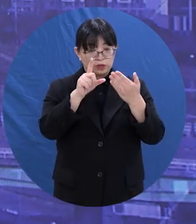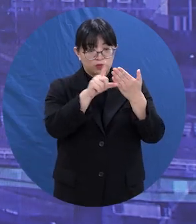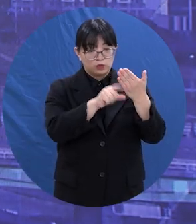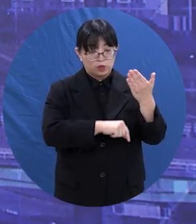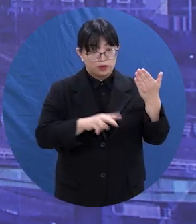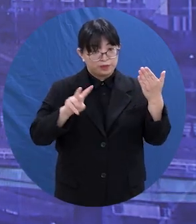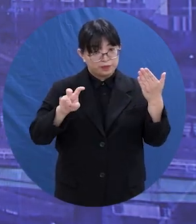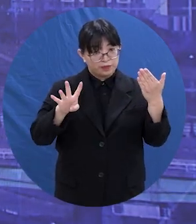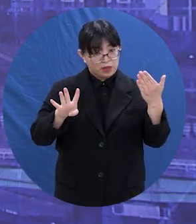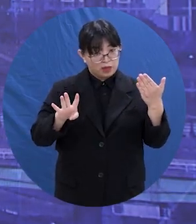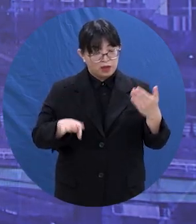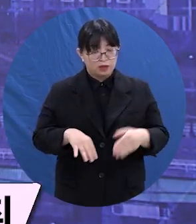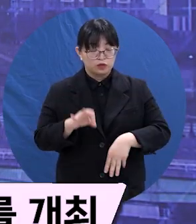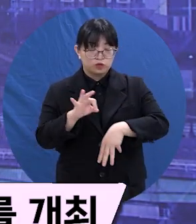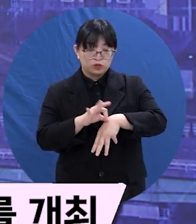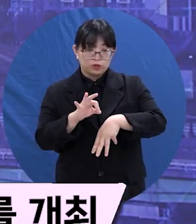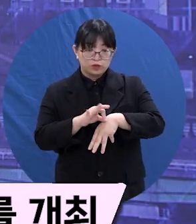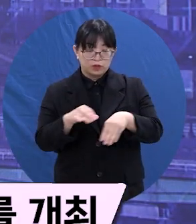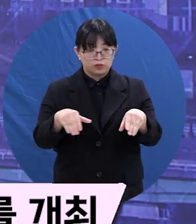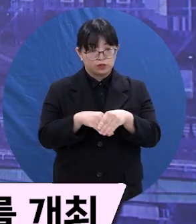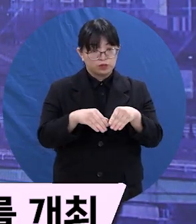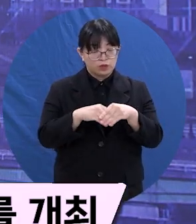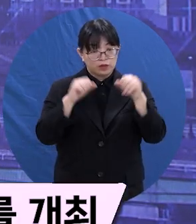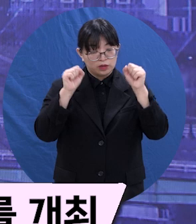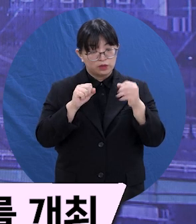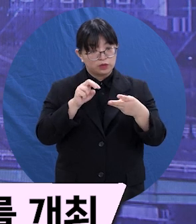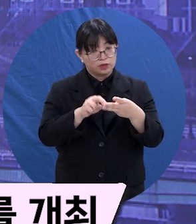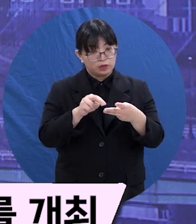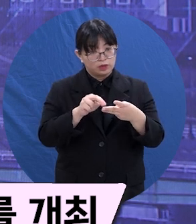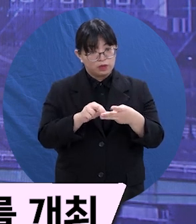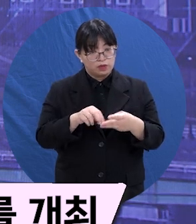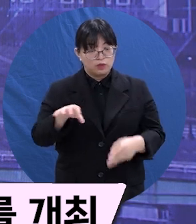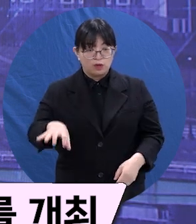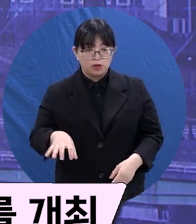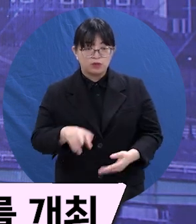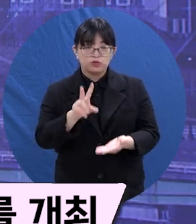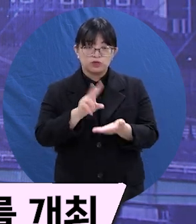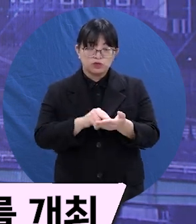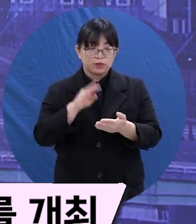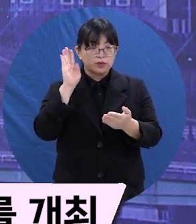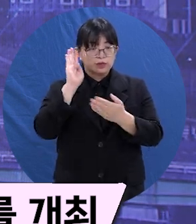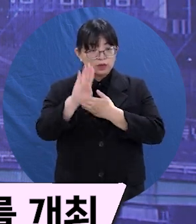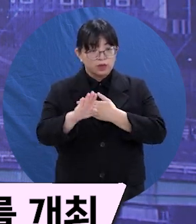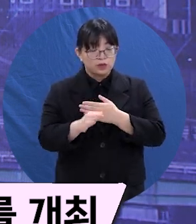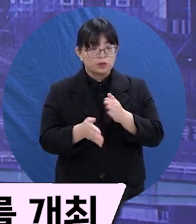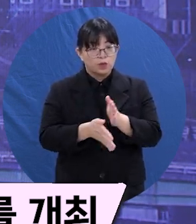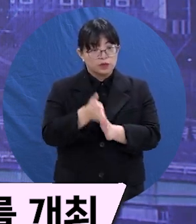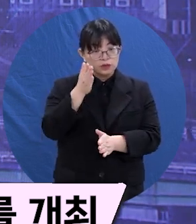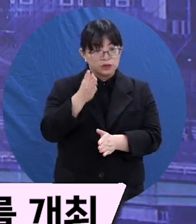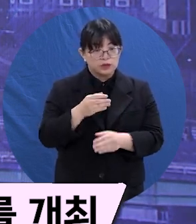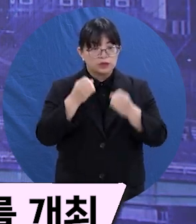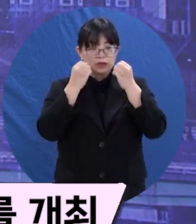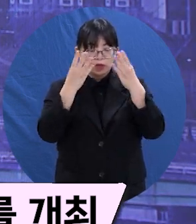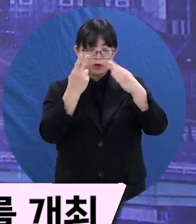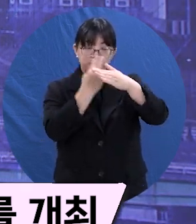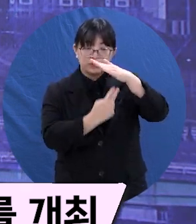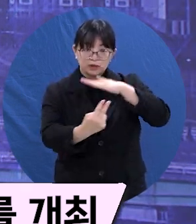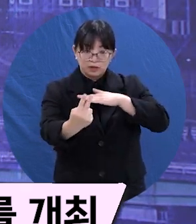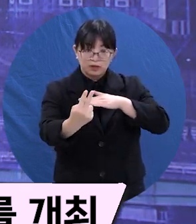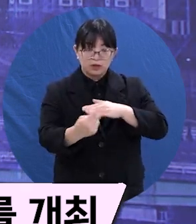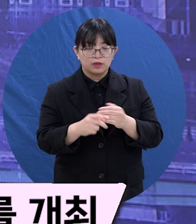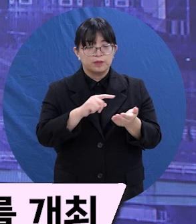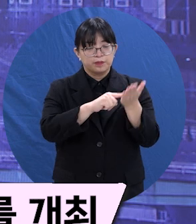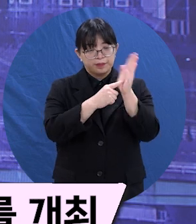양산시가 오는 24일 웅상문화체육센터 실내체육관에서 웅상 리뉴얼, 미래로의 도시 재창조 비전